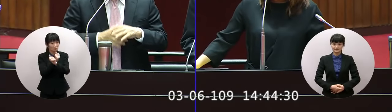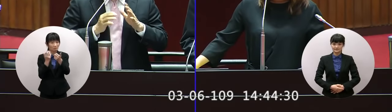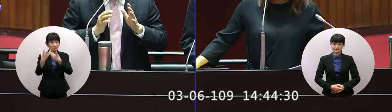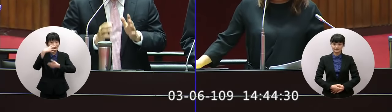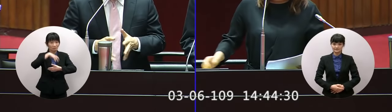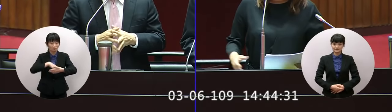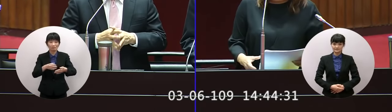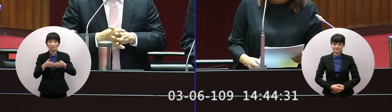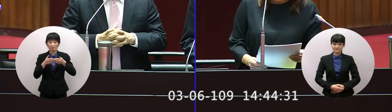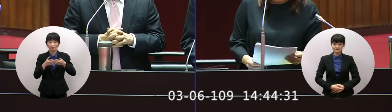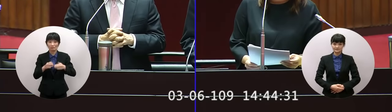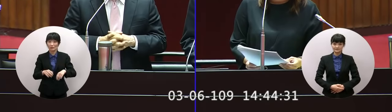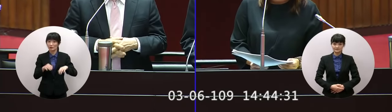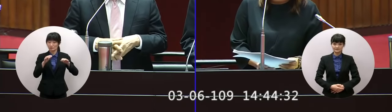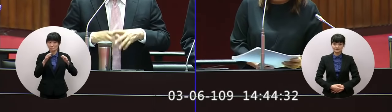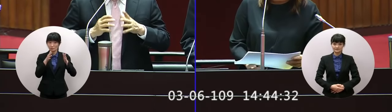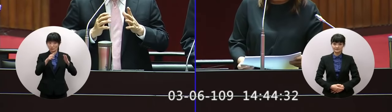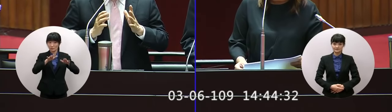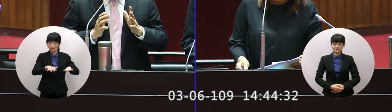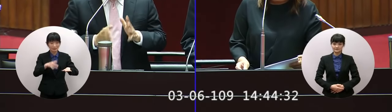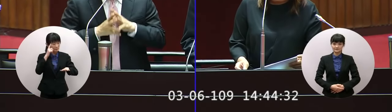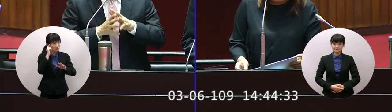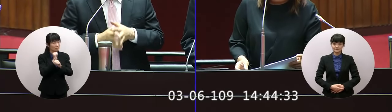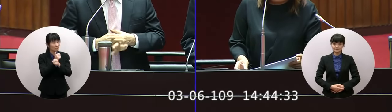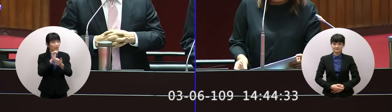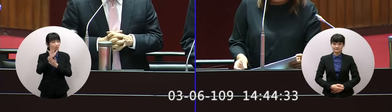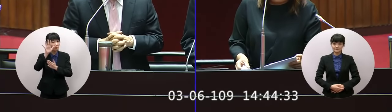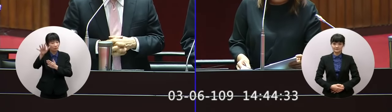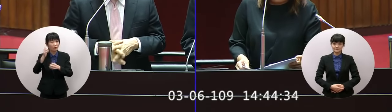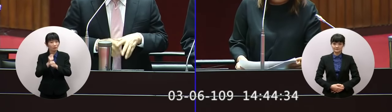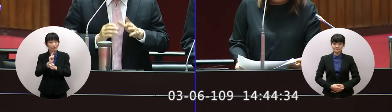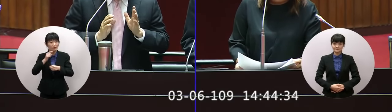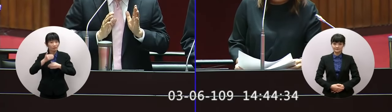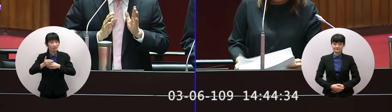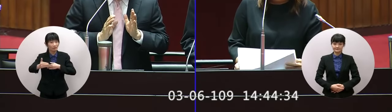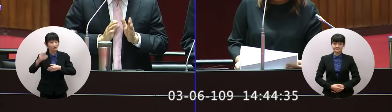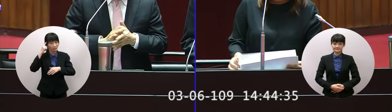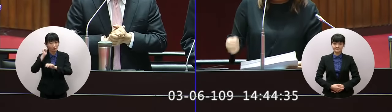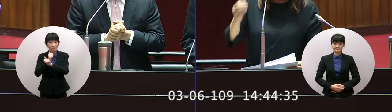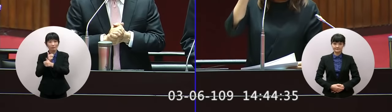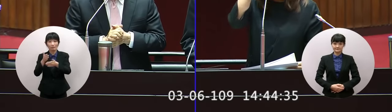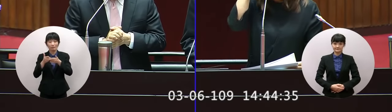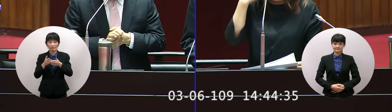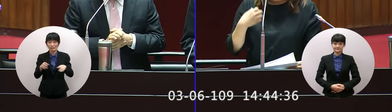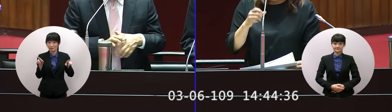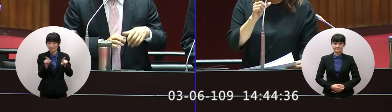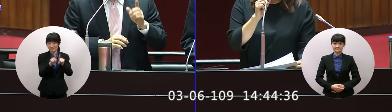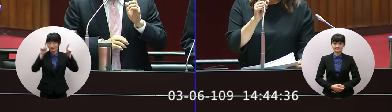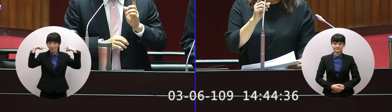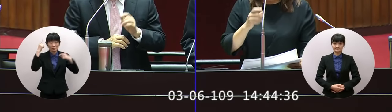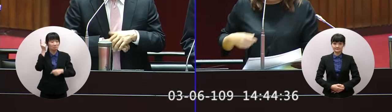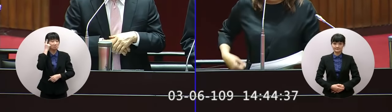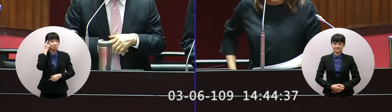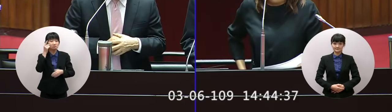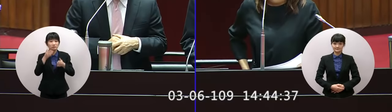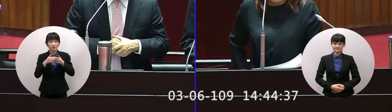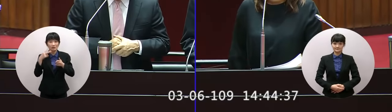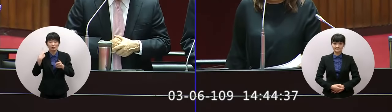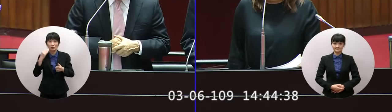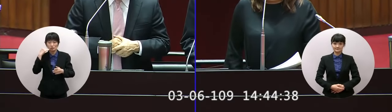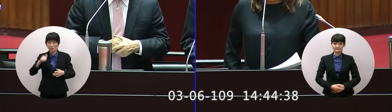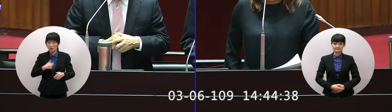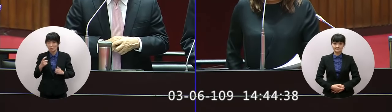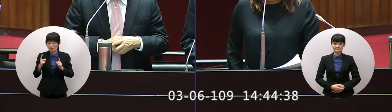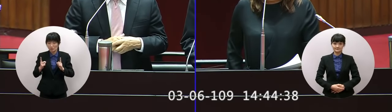对今天考量，也要对未来考量，不但是为平时考量，也要为暂时